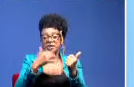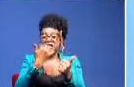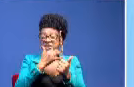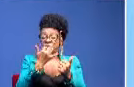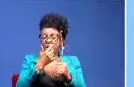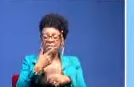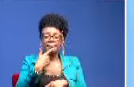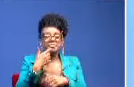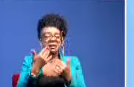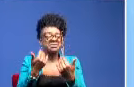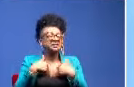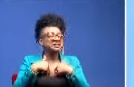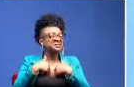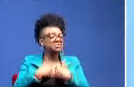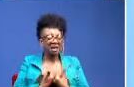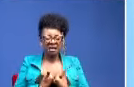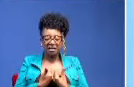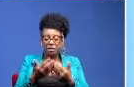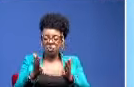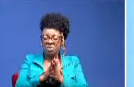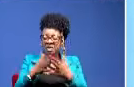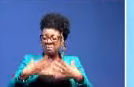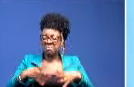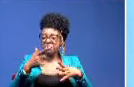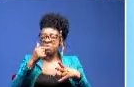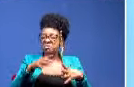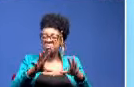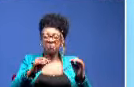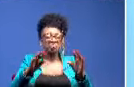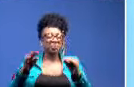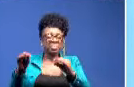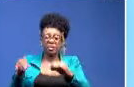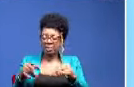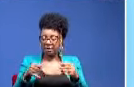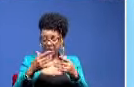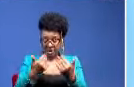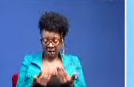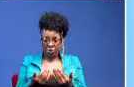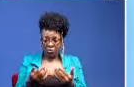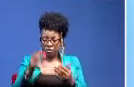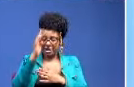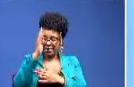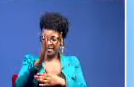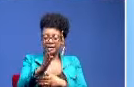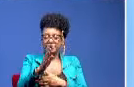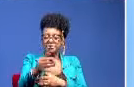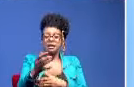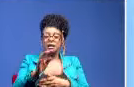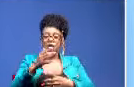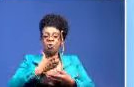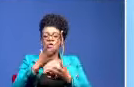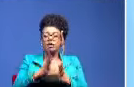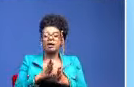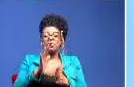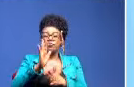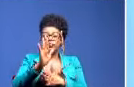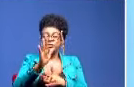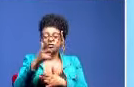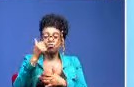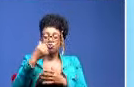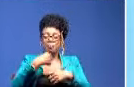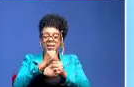sasa wamechoka na umbwa wanaobweka na badala yake wanamwendea miliki wa umbwa hao. Ibrahim